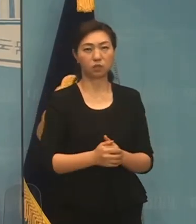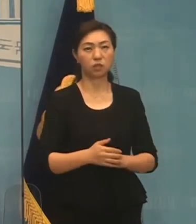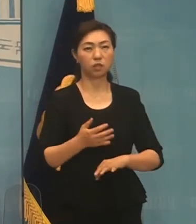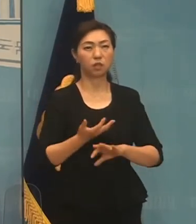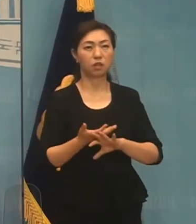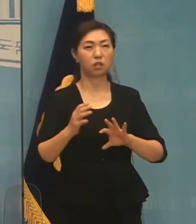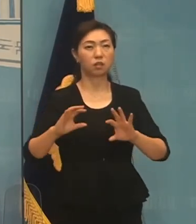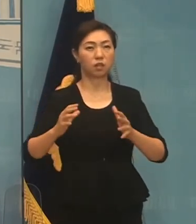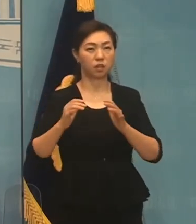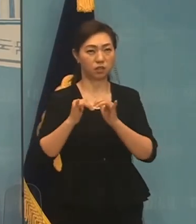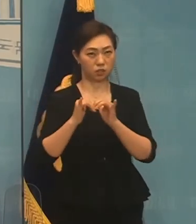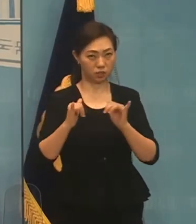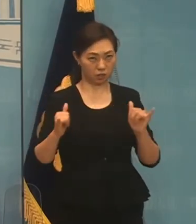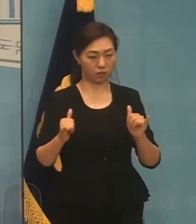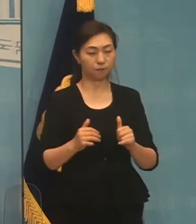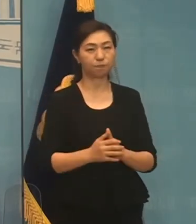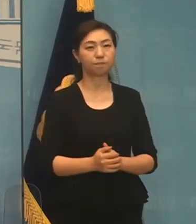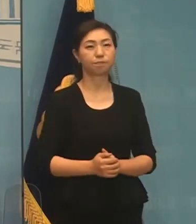외국인,